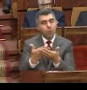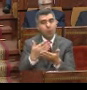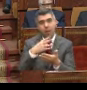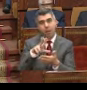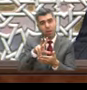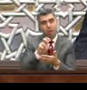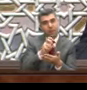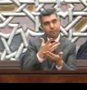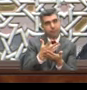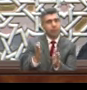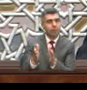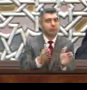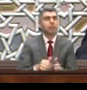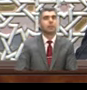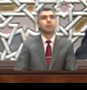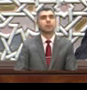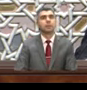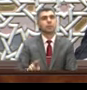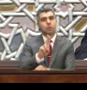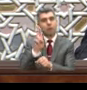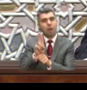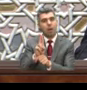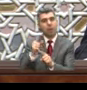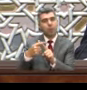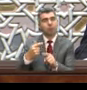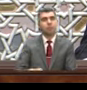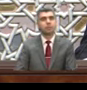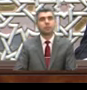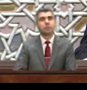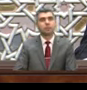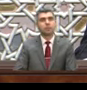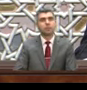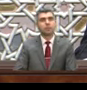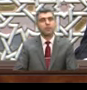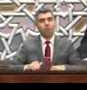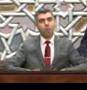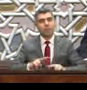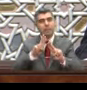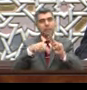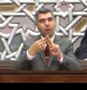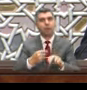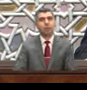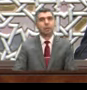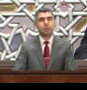الوزير. شكرا لكم. هل من تعقيب اضافي اخر؟ سيد الوزير في ثواني.